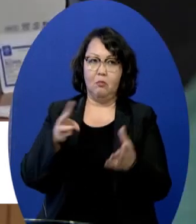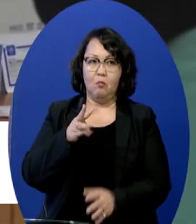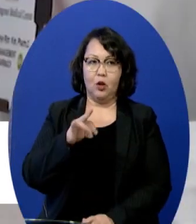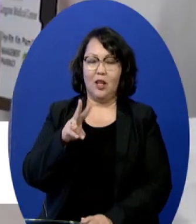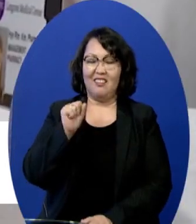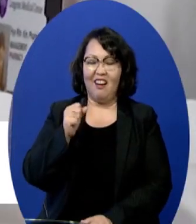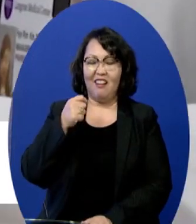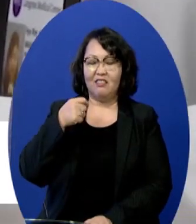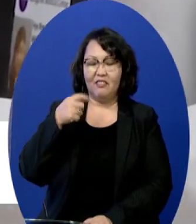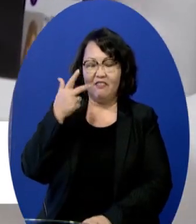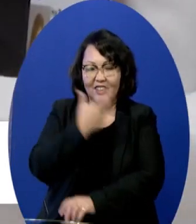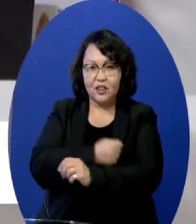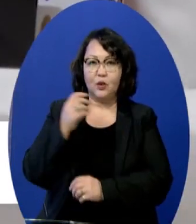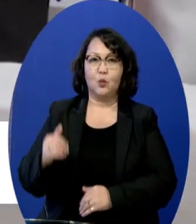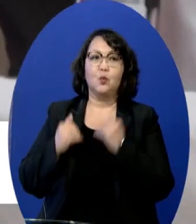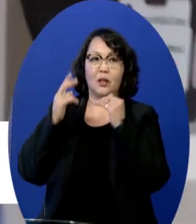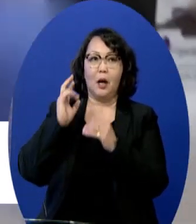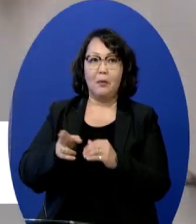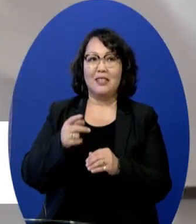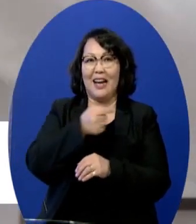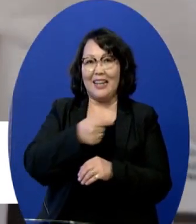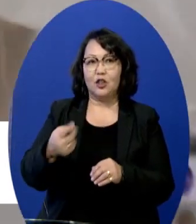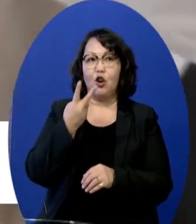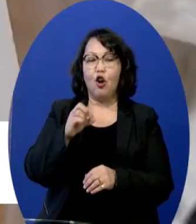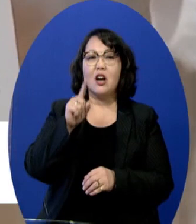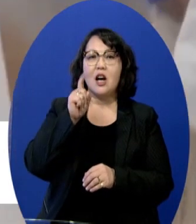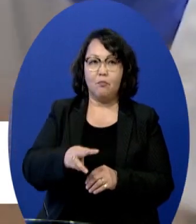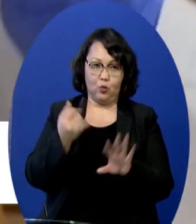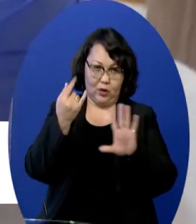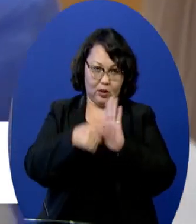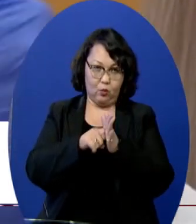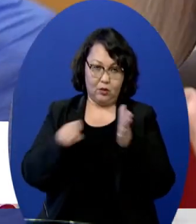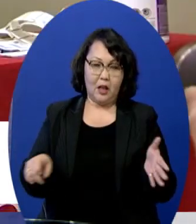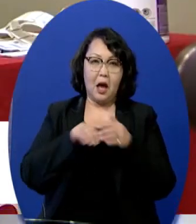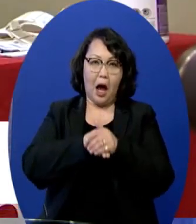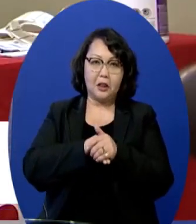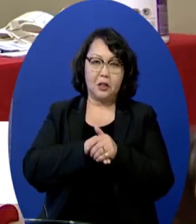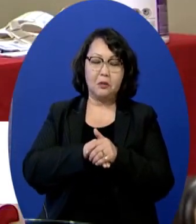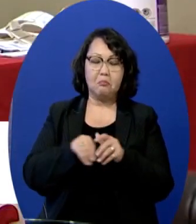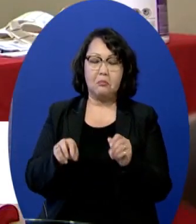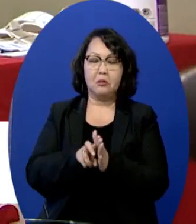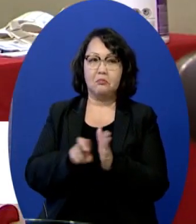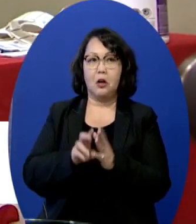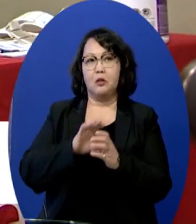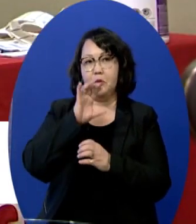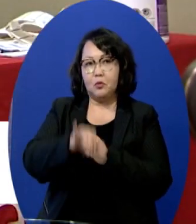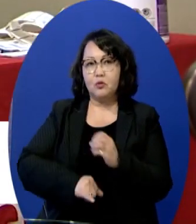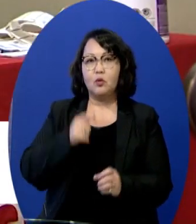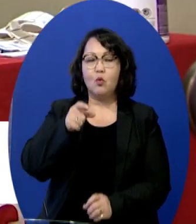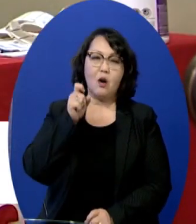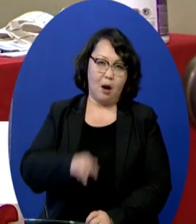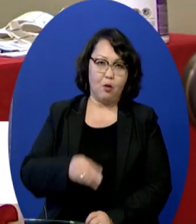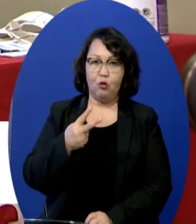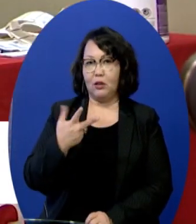Moderna-гийн вакциныг Цельсийн хасах 20 хэмт 6 сар хүртэлх хугацаагаар хадгалах боломжтой юм. За дэлхийн нийт хүн амын